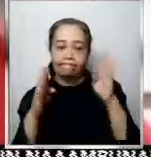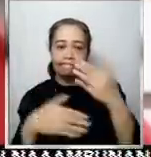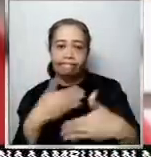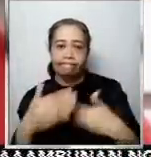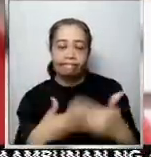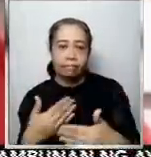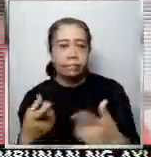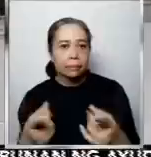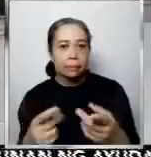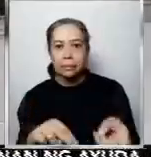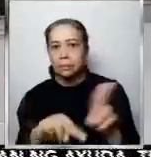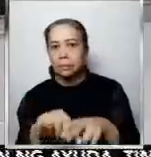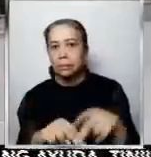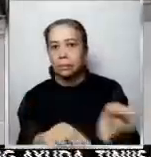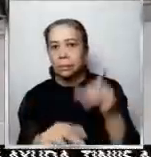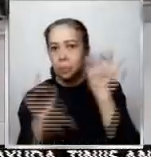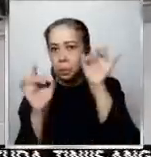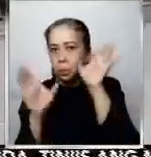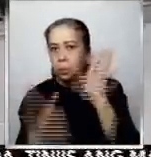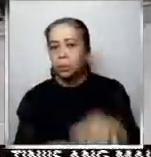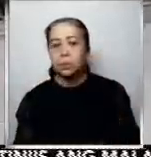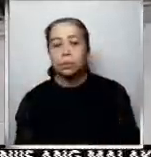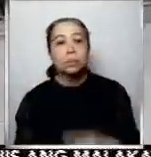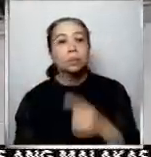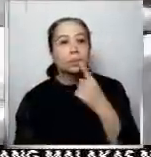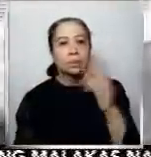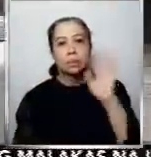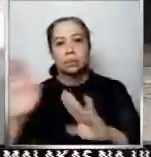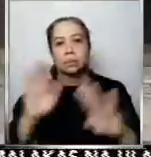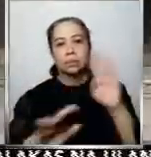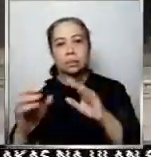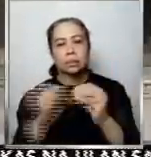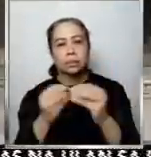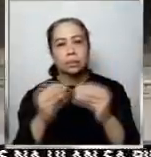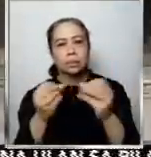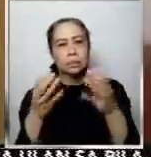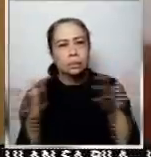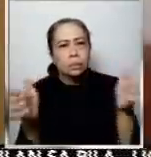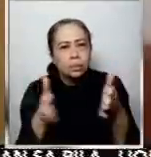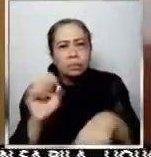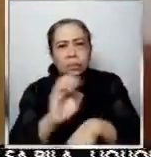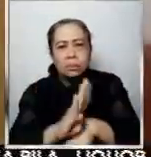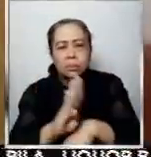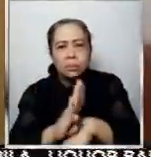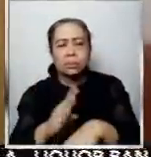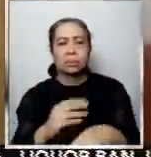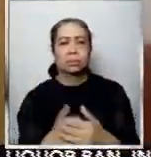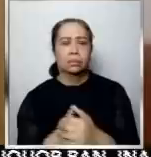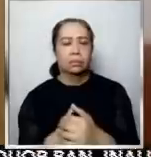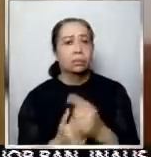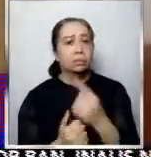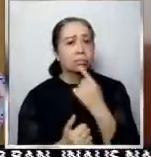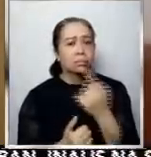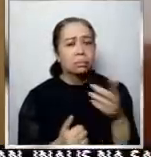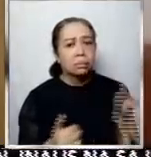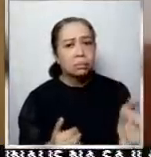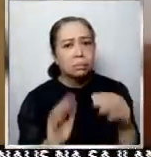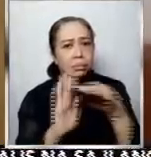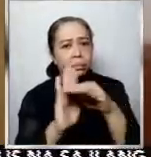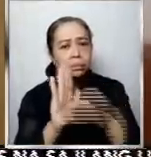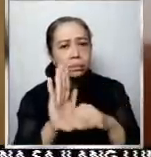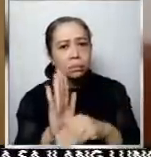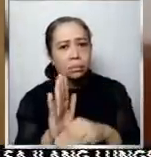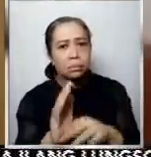lang sa risk yan eh. Yan daw ang problema ngayon ng maraming maliliit na negosyo. Sabi dun sa guidelines, the companies